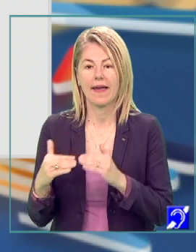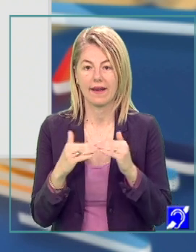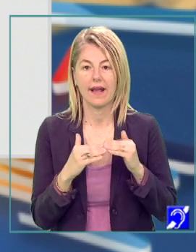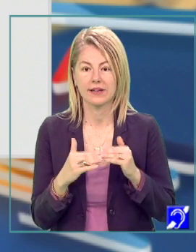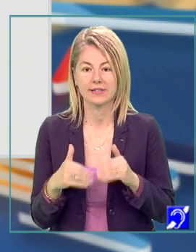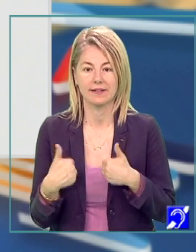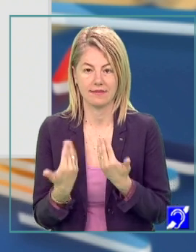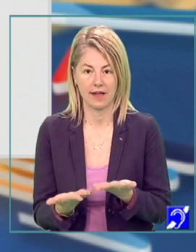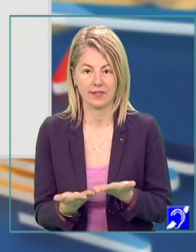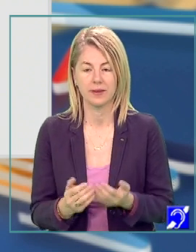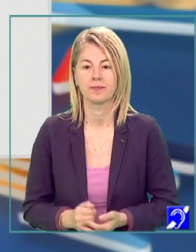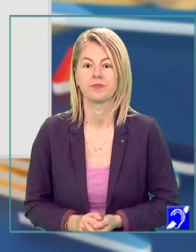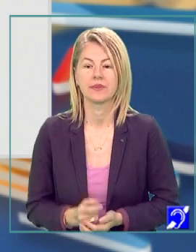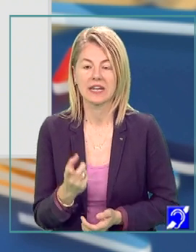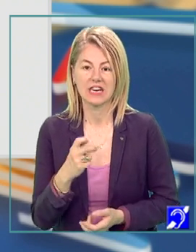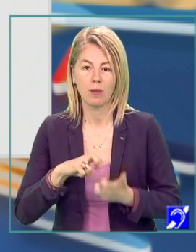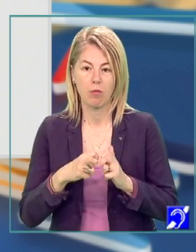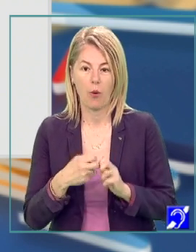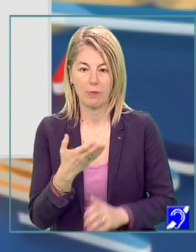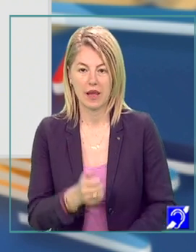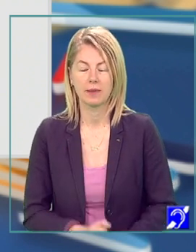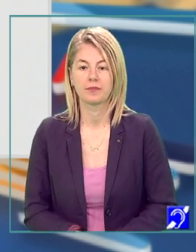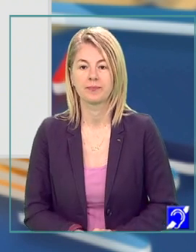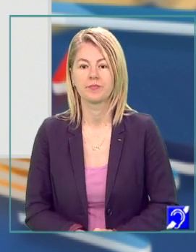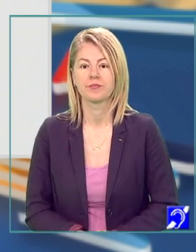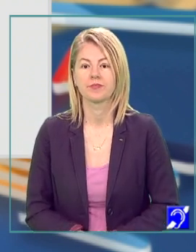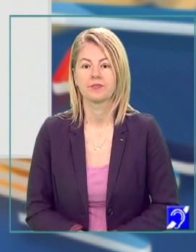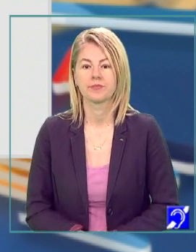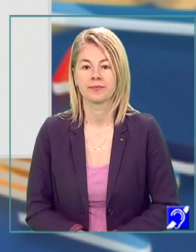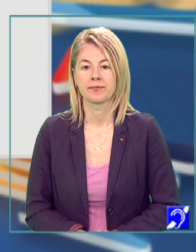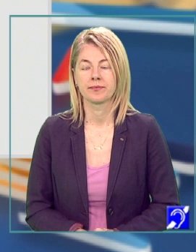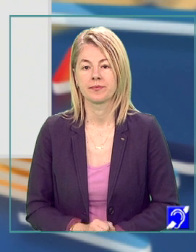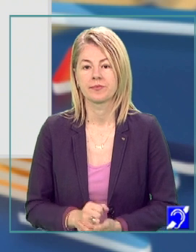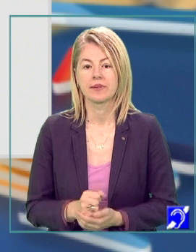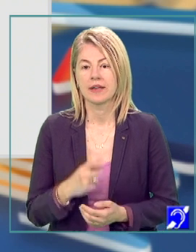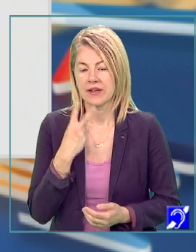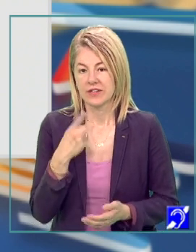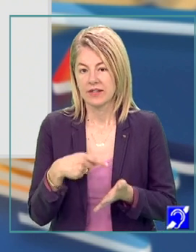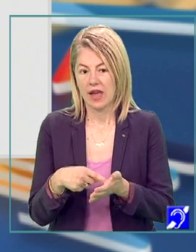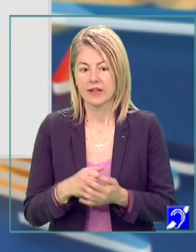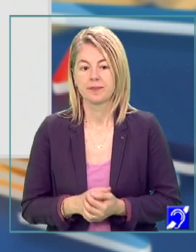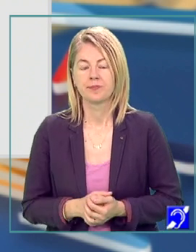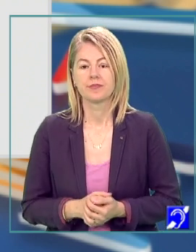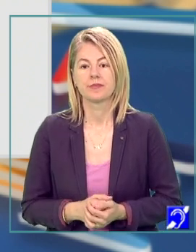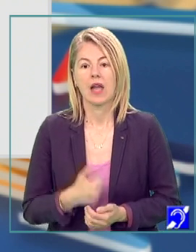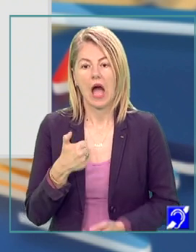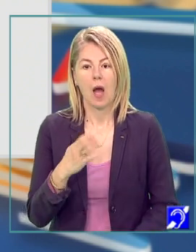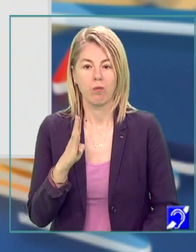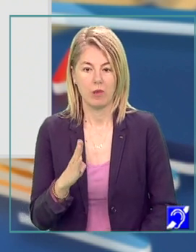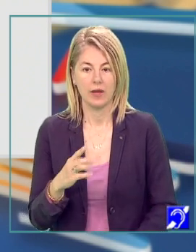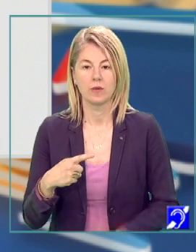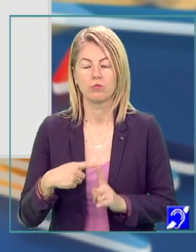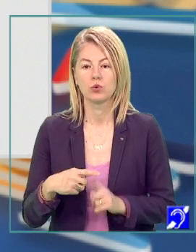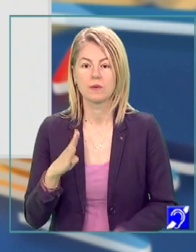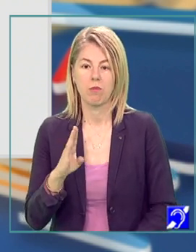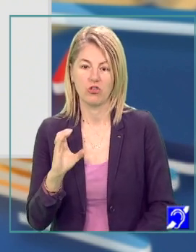egalității date în enunț sub formă desfășurată. Adică AB cu